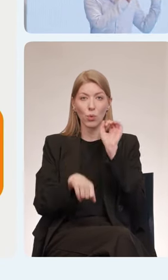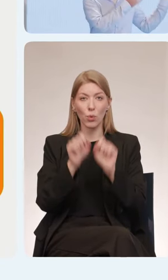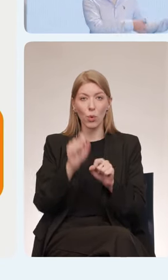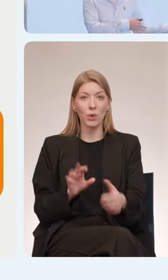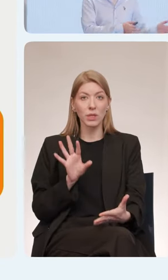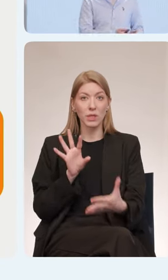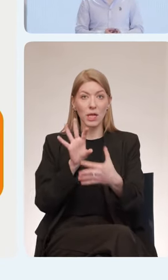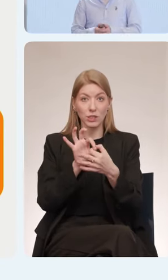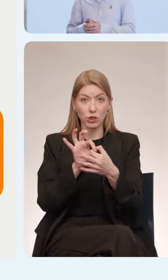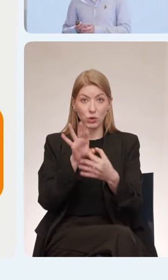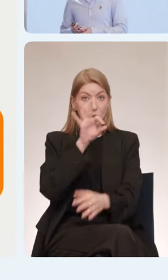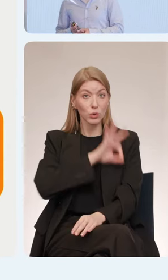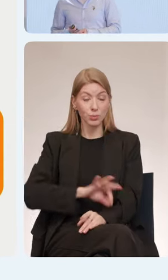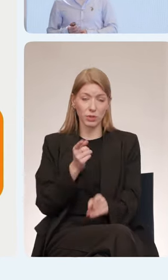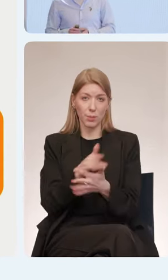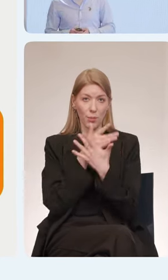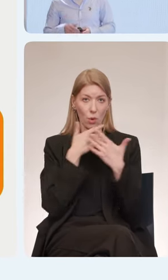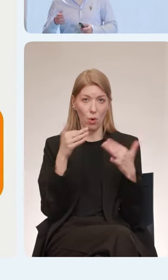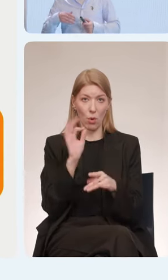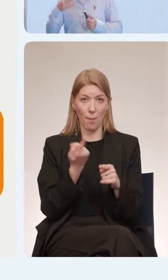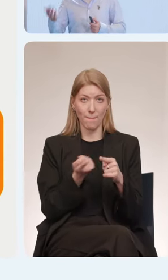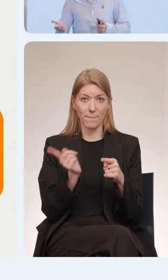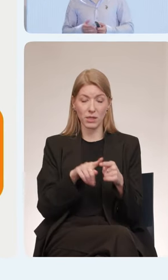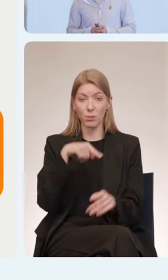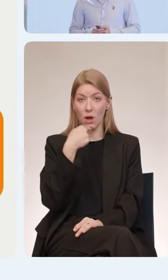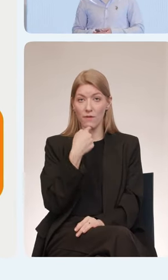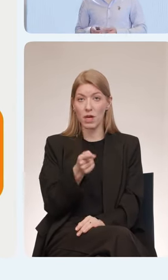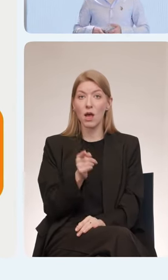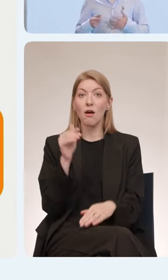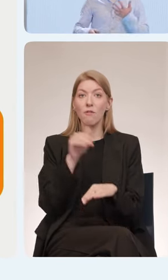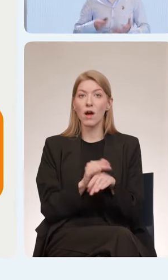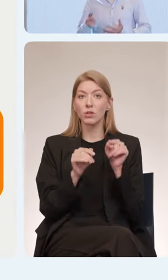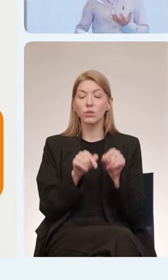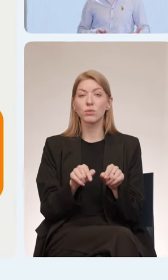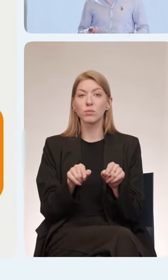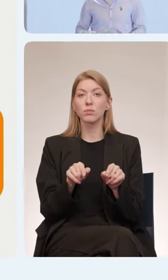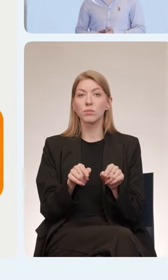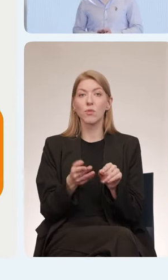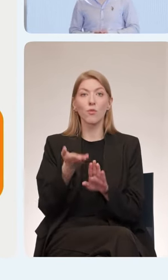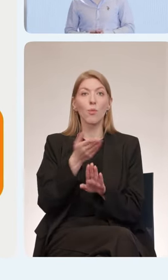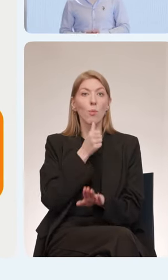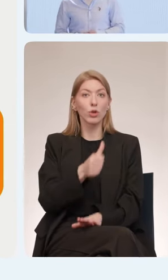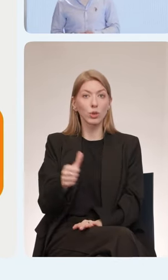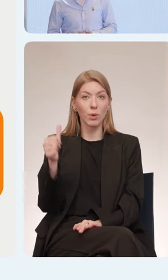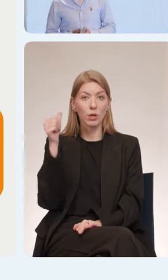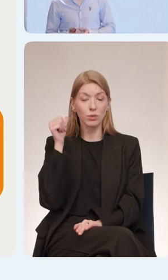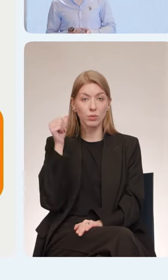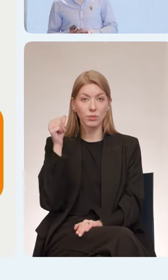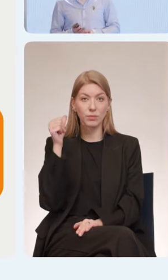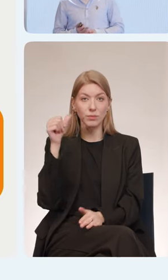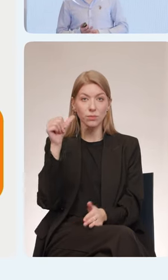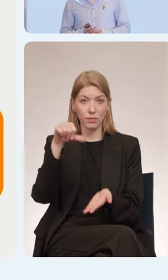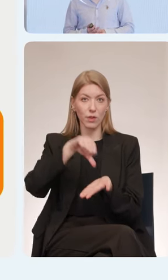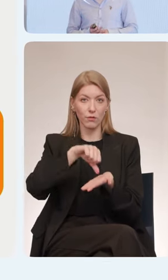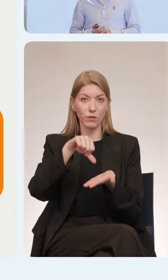что про нее говорили уже много, но на самом деле мы здесь такие выступили в прошлом году как, ну,